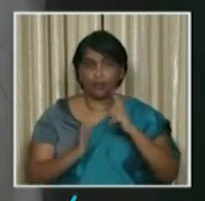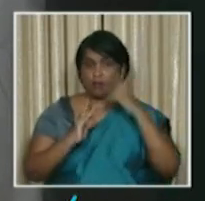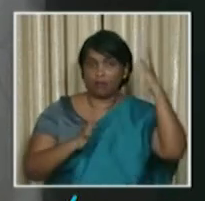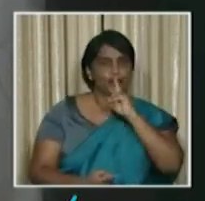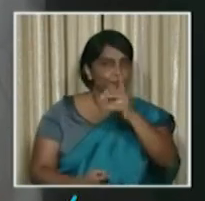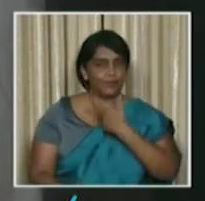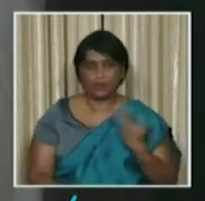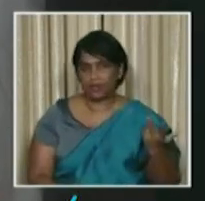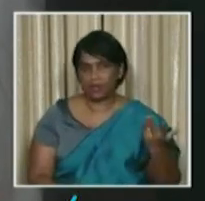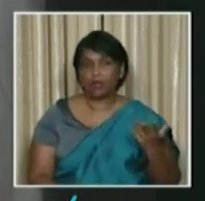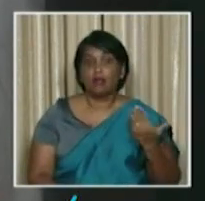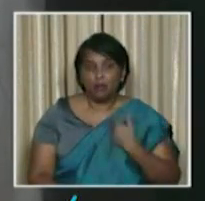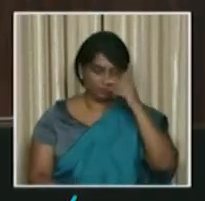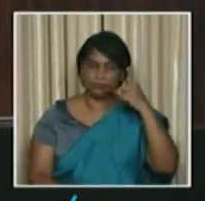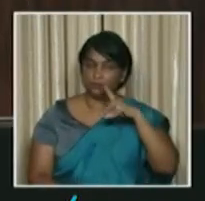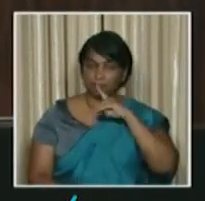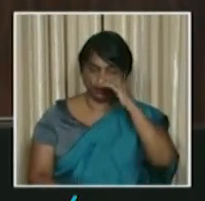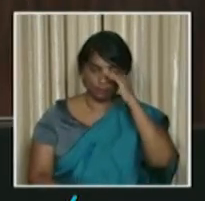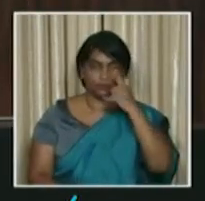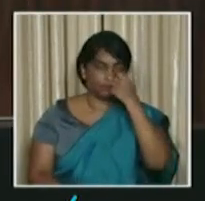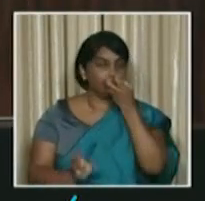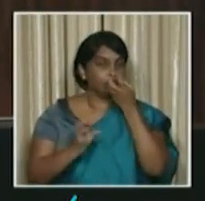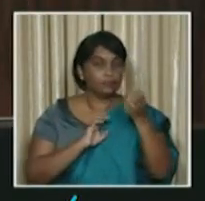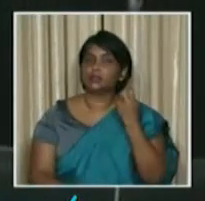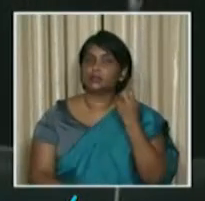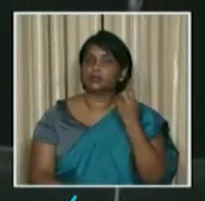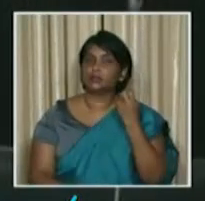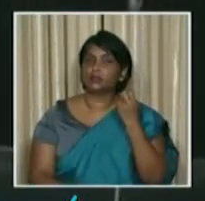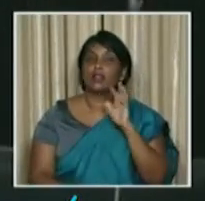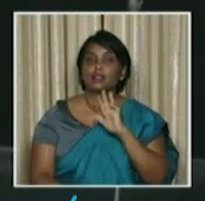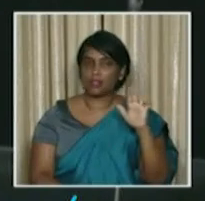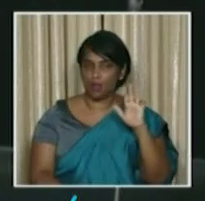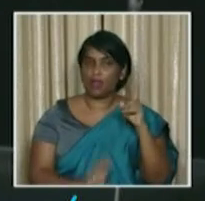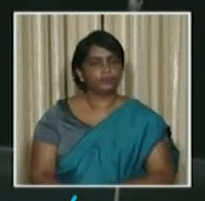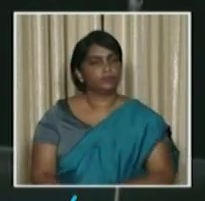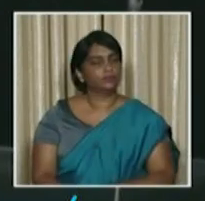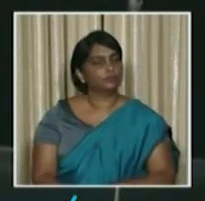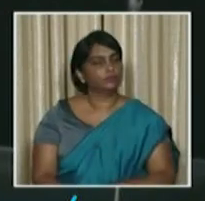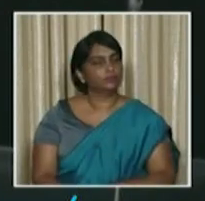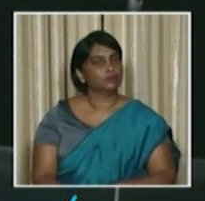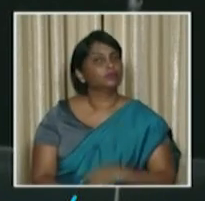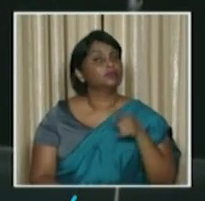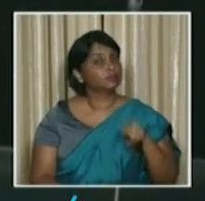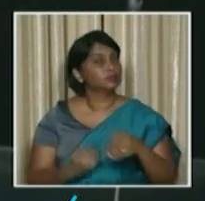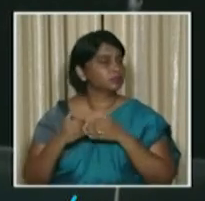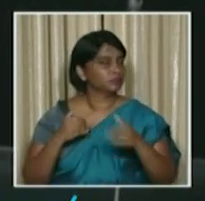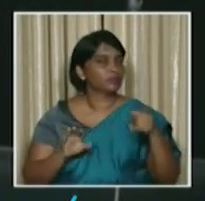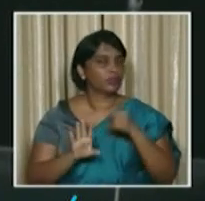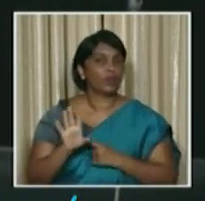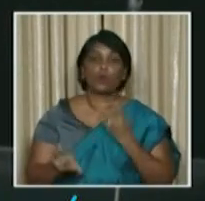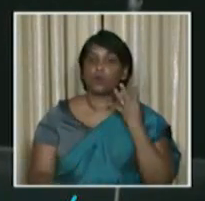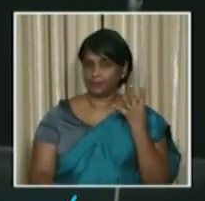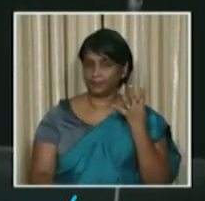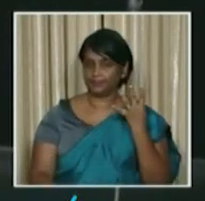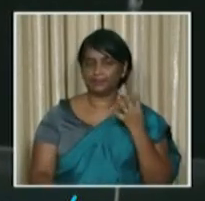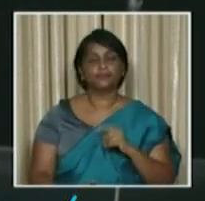inquiries වලට යන්නේ කියලා. නමුත් අපිට විශ්වාසයක් නැහැ. පාස්කු සිද්ධිය සිදු වුණේ 2019 වර්ෂයේ අප්‍රේල් මාසෙ. එතකොට ඒ සිට දැන් අද වෙනකොට අවුරුදු 4ක් ගත